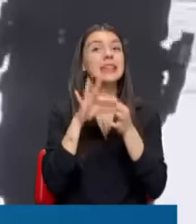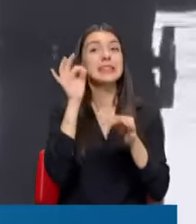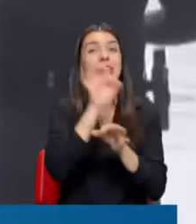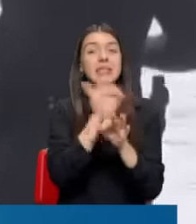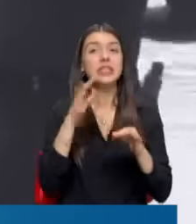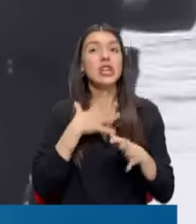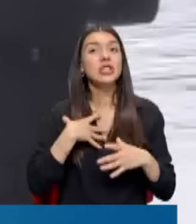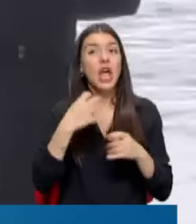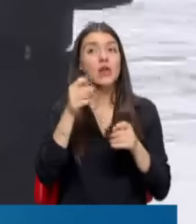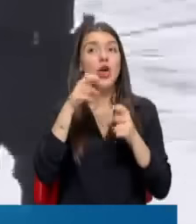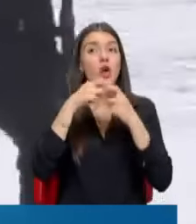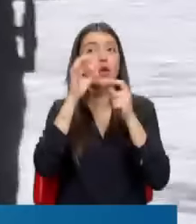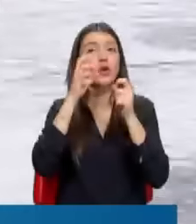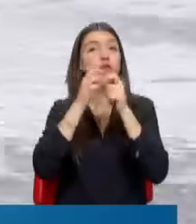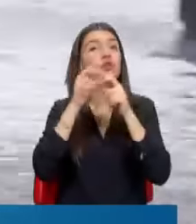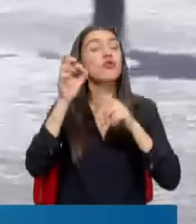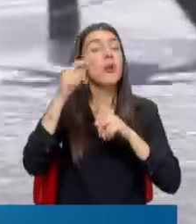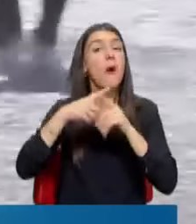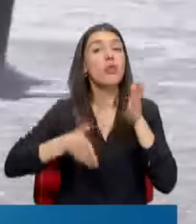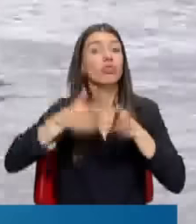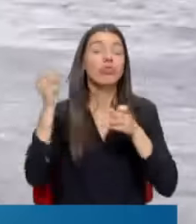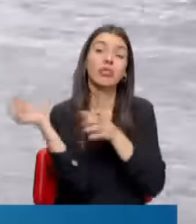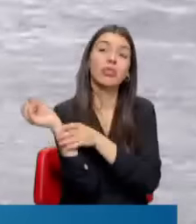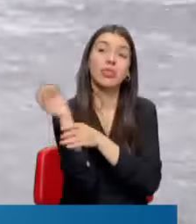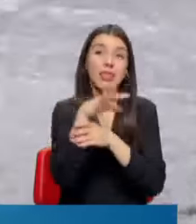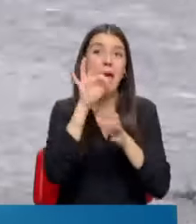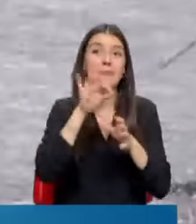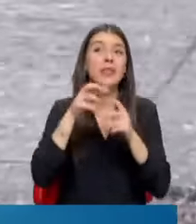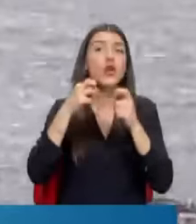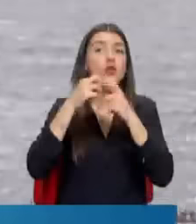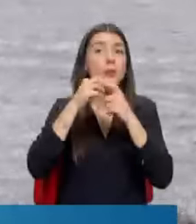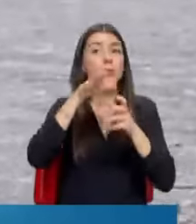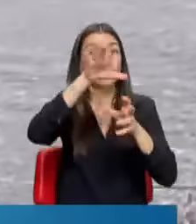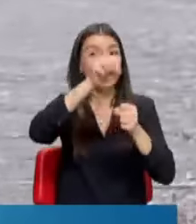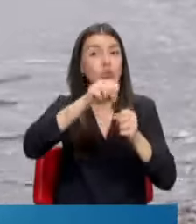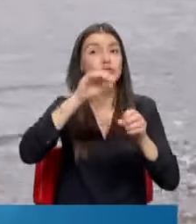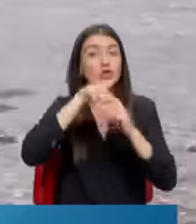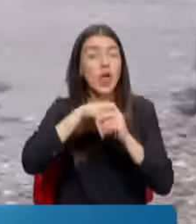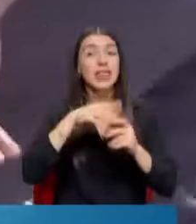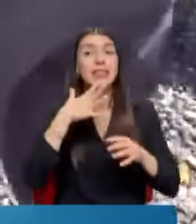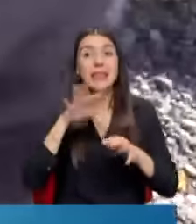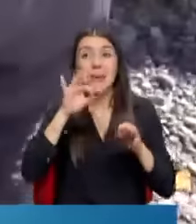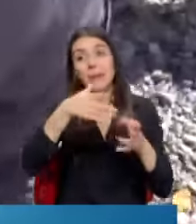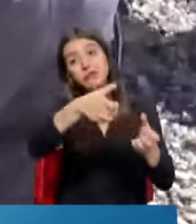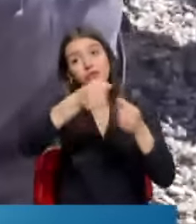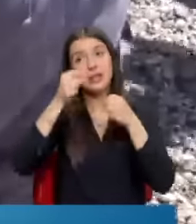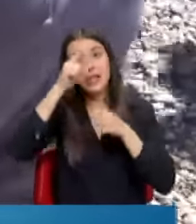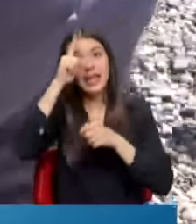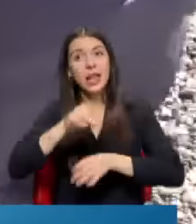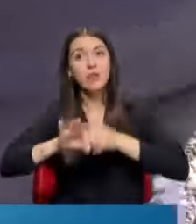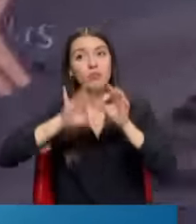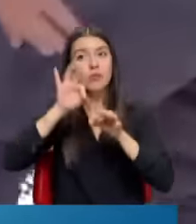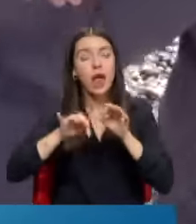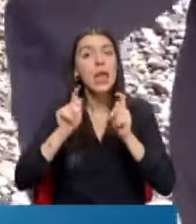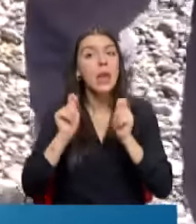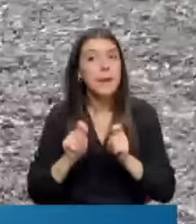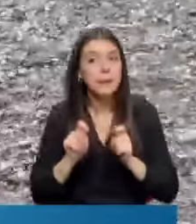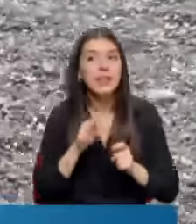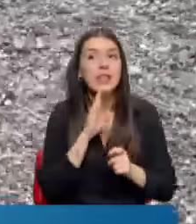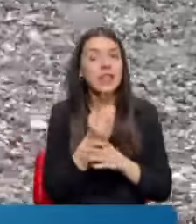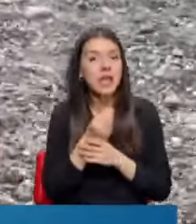can kurtaran robotu yolladı. Surduvaç ve Kiril robota tutunmalarının ardından kıyıya getirildi. İlk müdahalesi sahilde yapılan